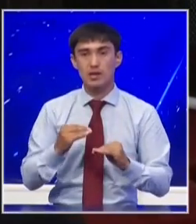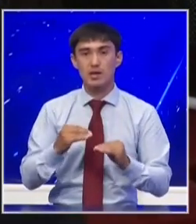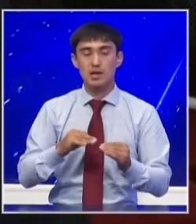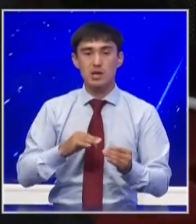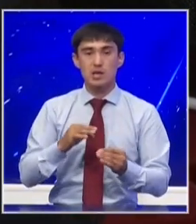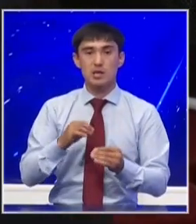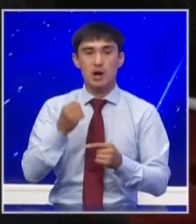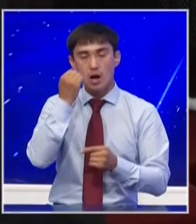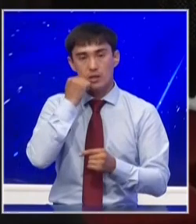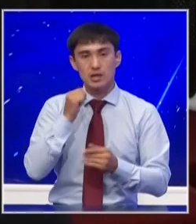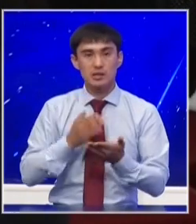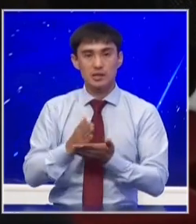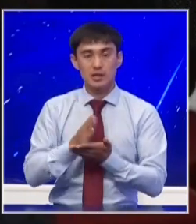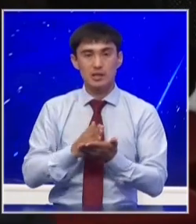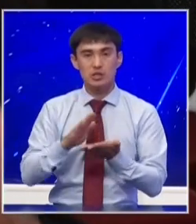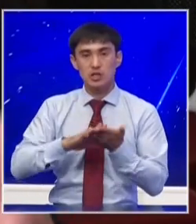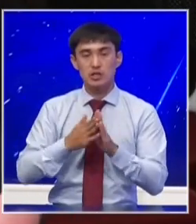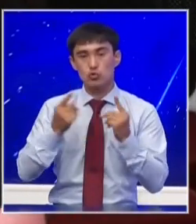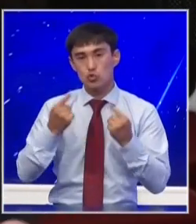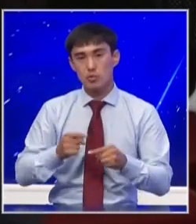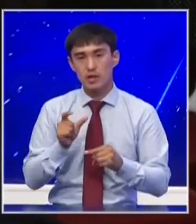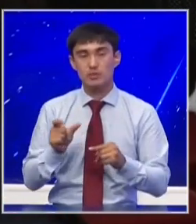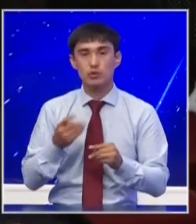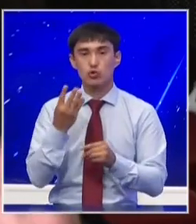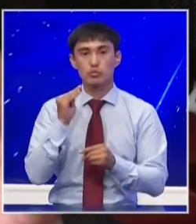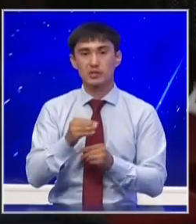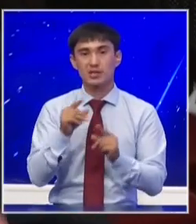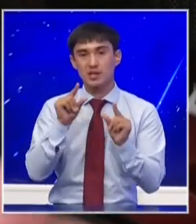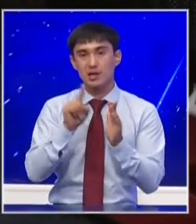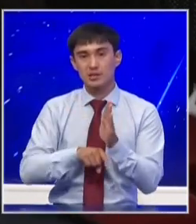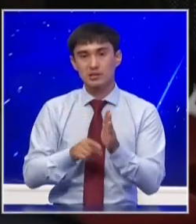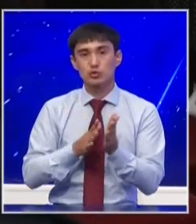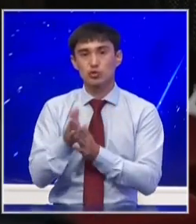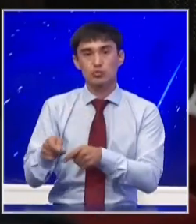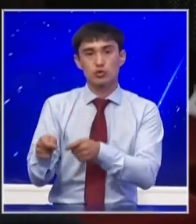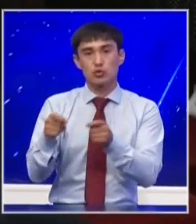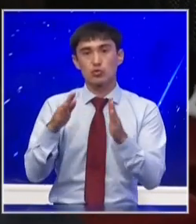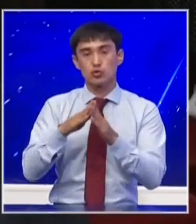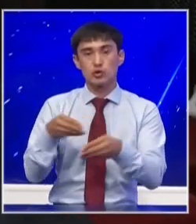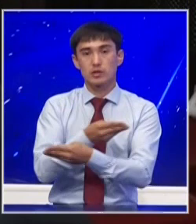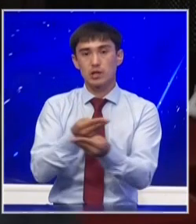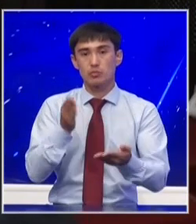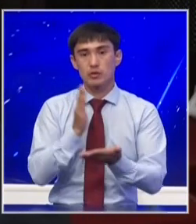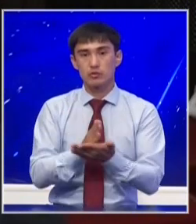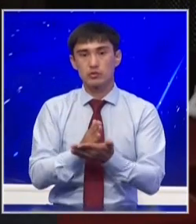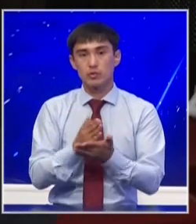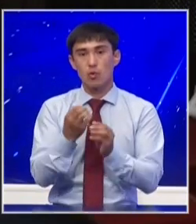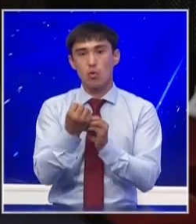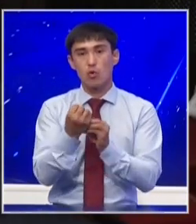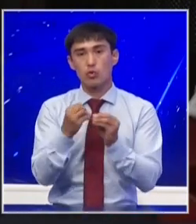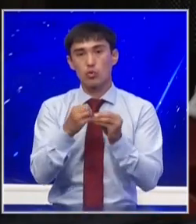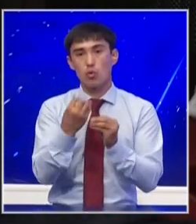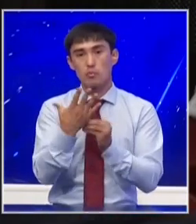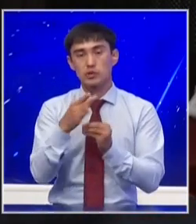қарт ардагерлер, жағдайы төмендердің бәріне 4000 теңгеден арзандатылған шөпті үйіне таратып беріп отырмыз. 10-15 рулоннан.